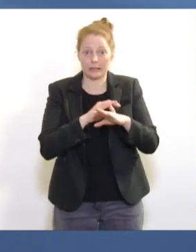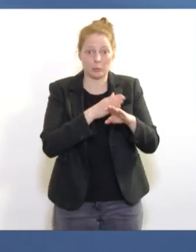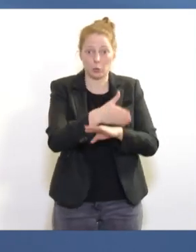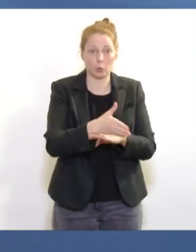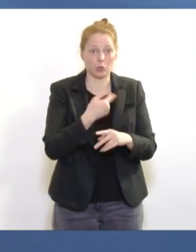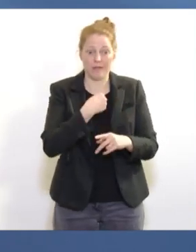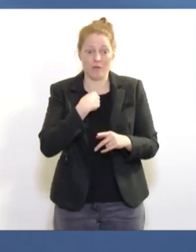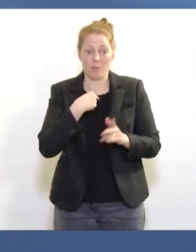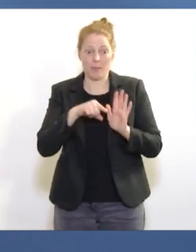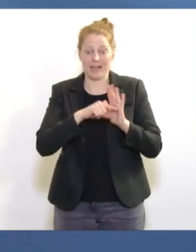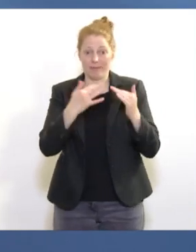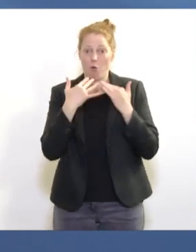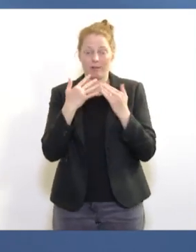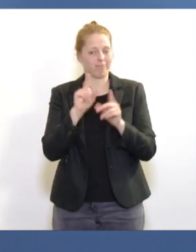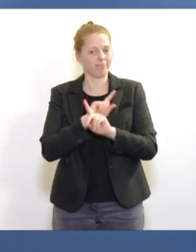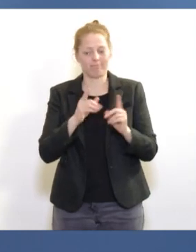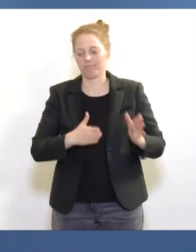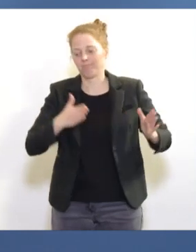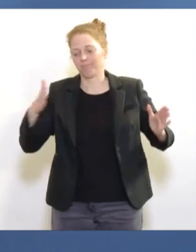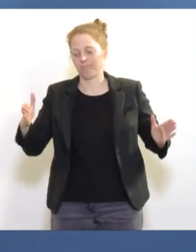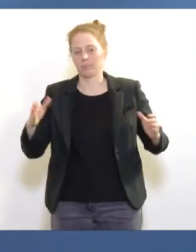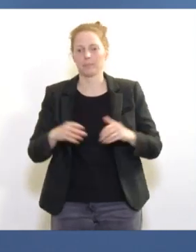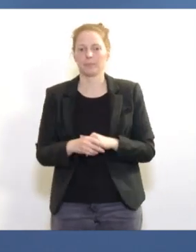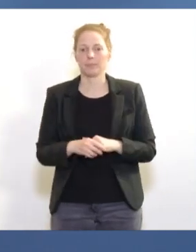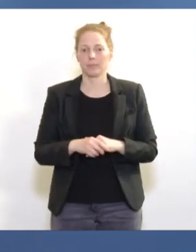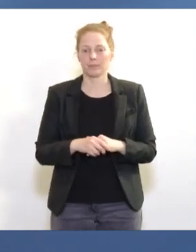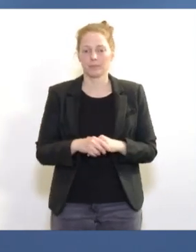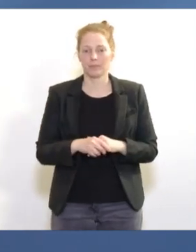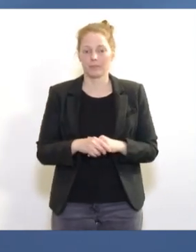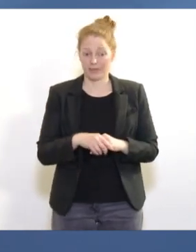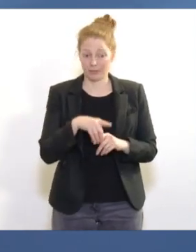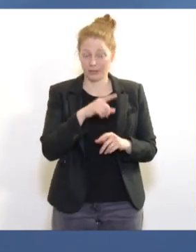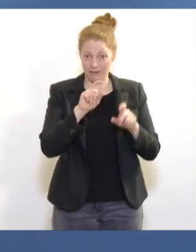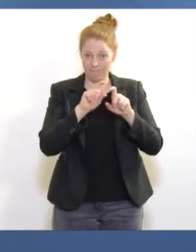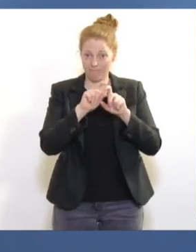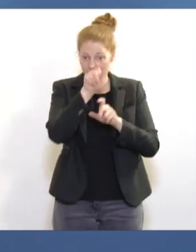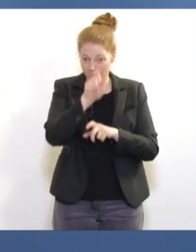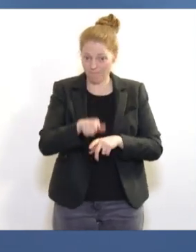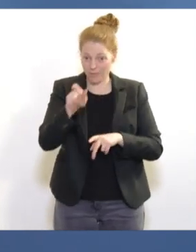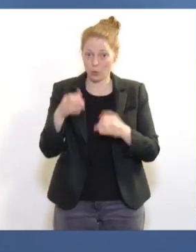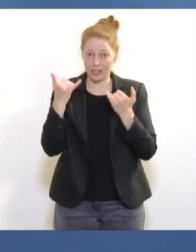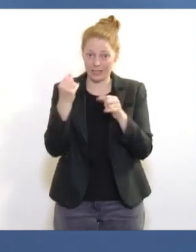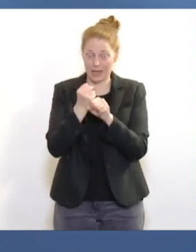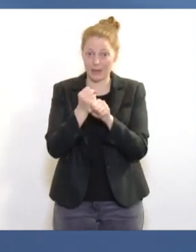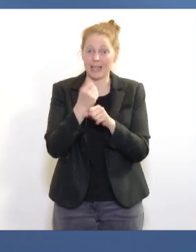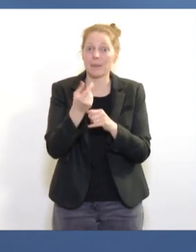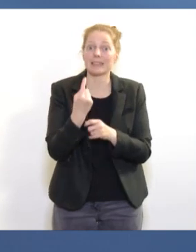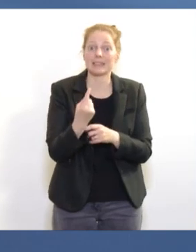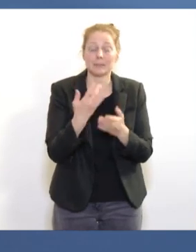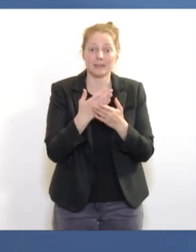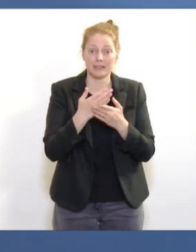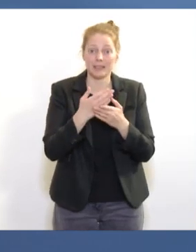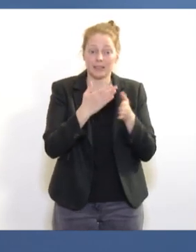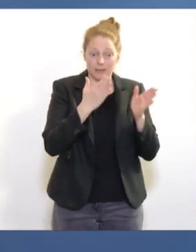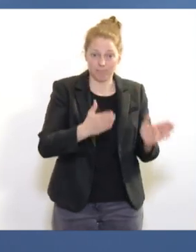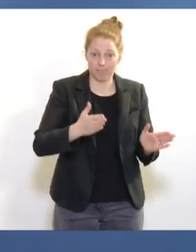Am Reklassement haben wir auch dezidiert, dass die Leute, die Lohn an den Betrieben schaffen, aber an einem Reklassement sind, die